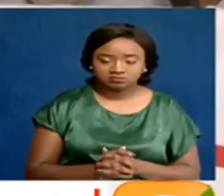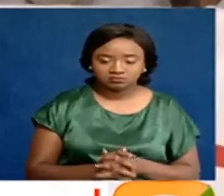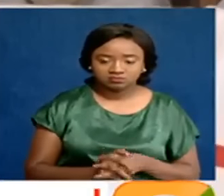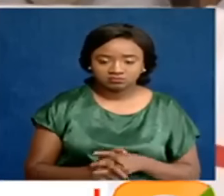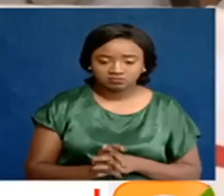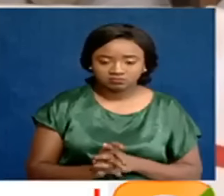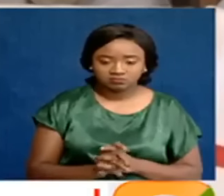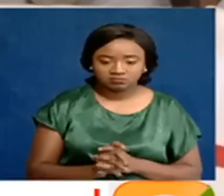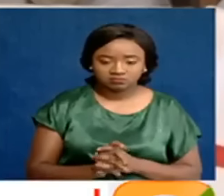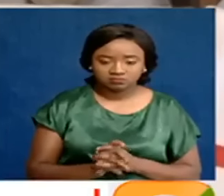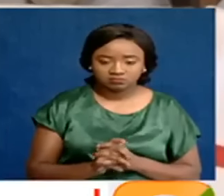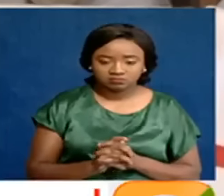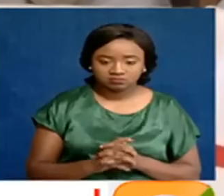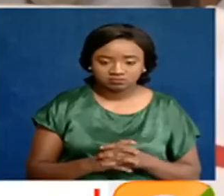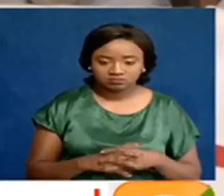next year,